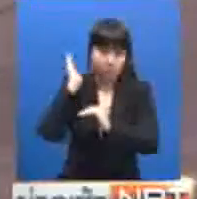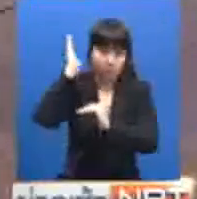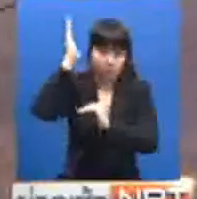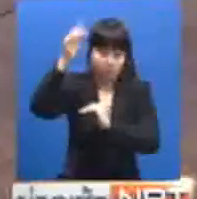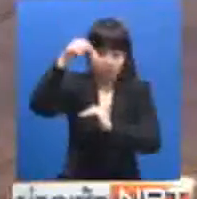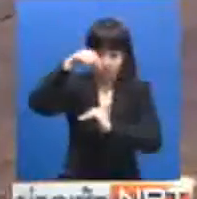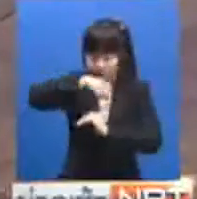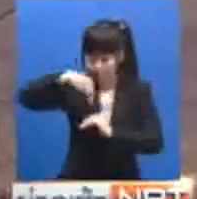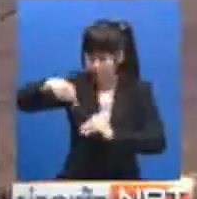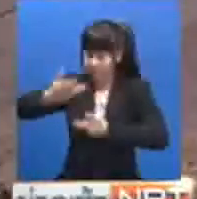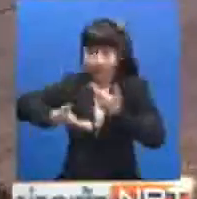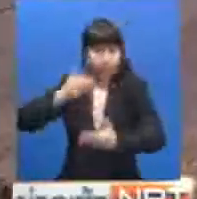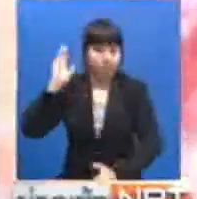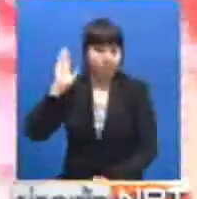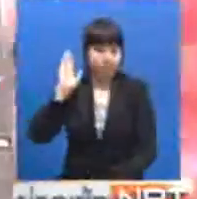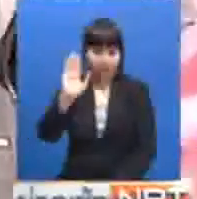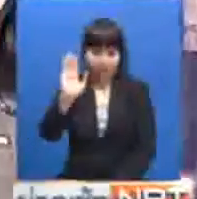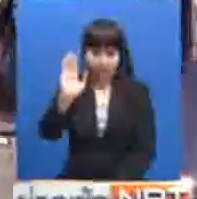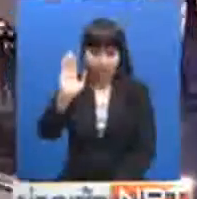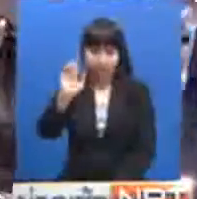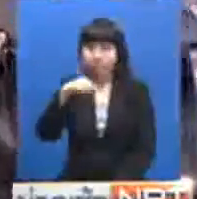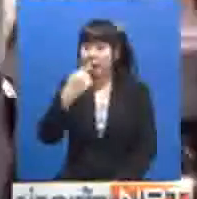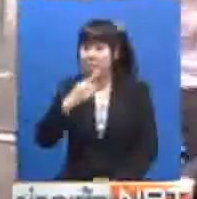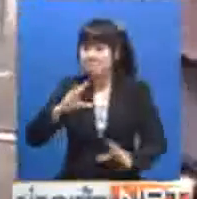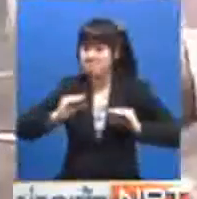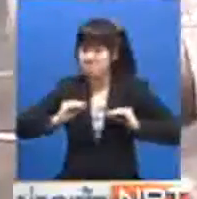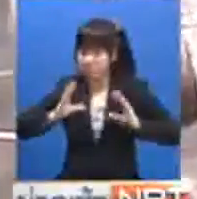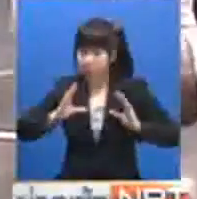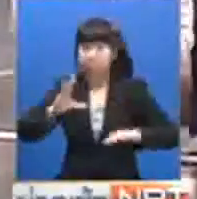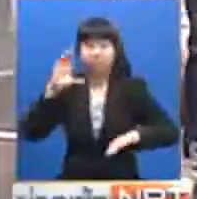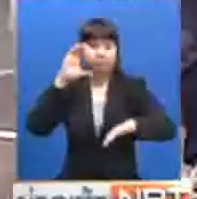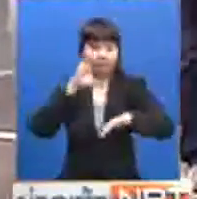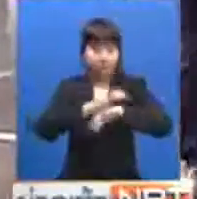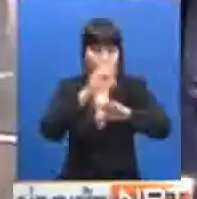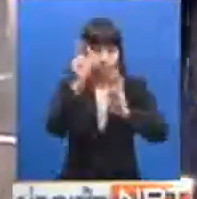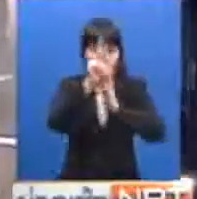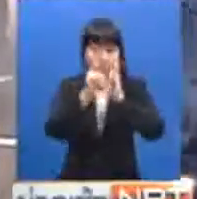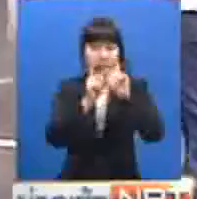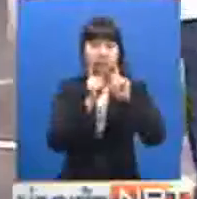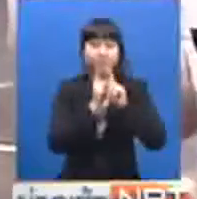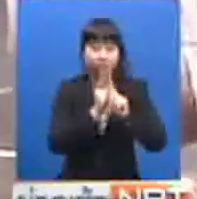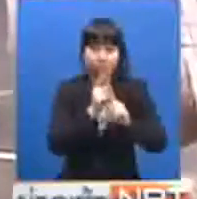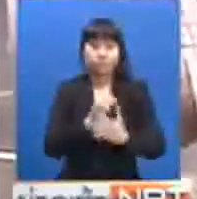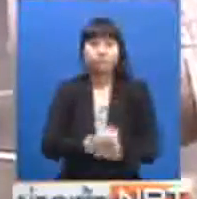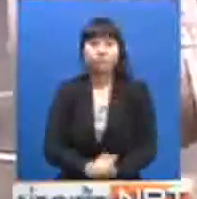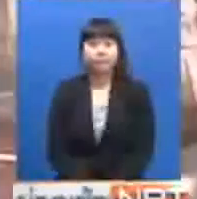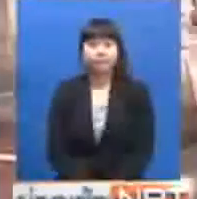ให้ทำการค้าโดยเด็ดขาดและหากฝ่าฝืนจะมีการดำเนินการตามกฎหมายต่อไป